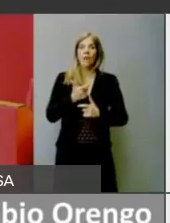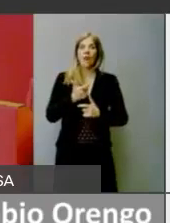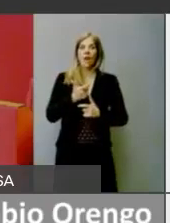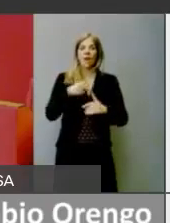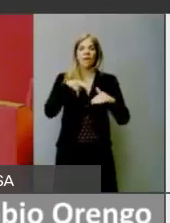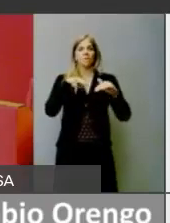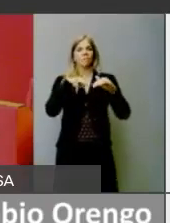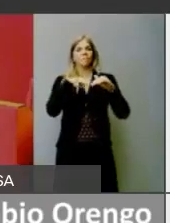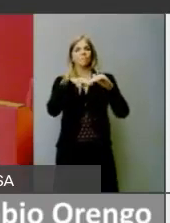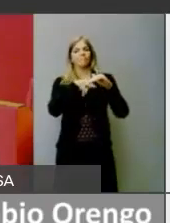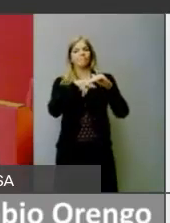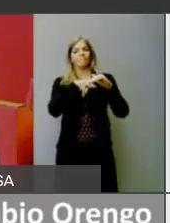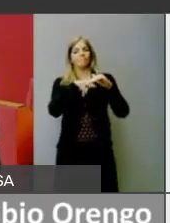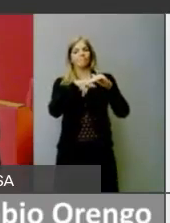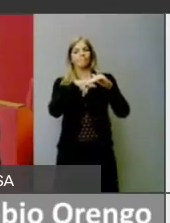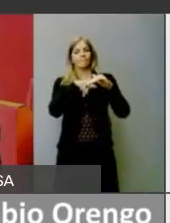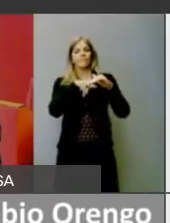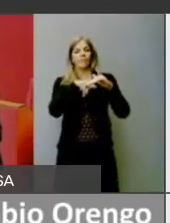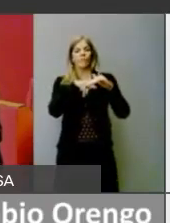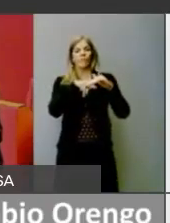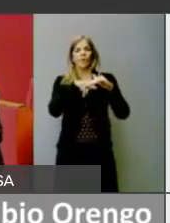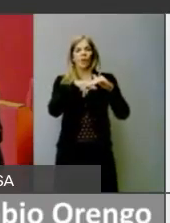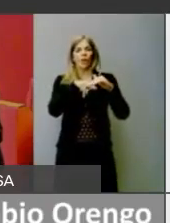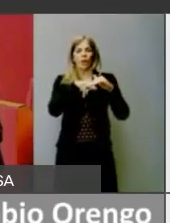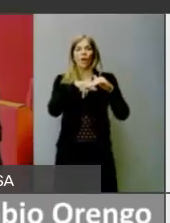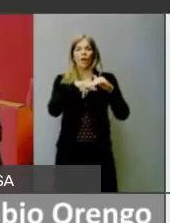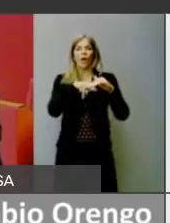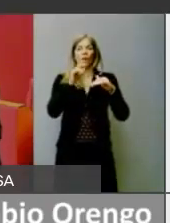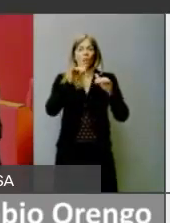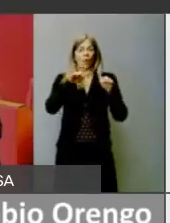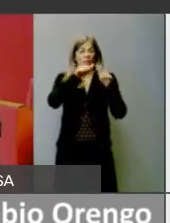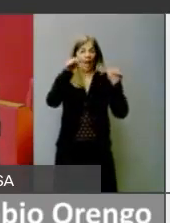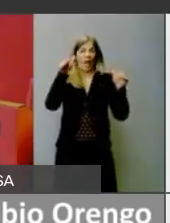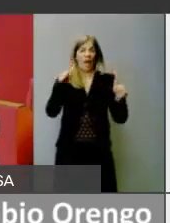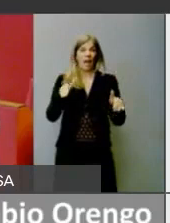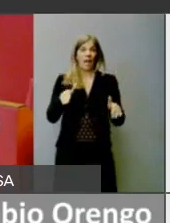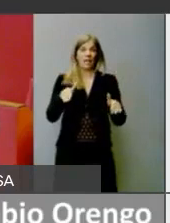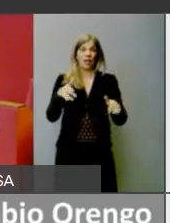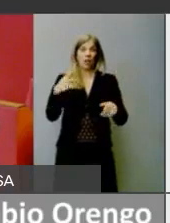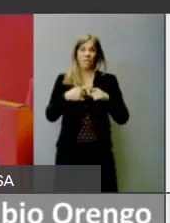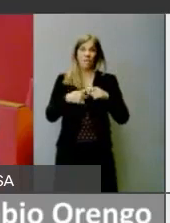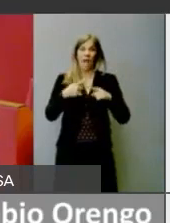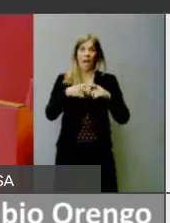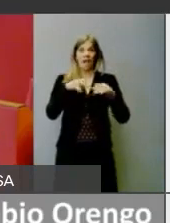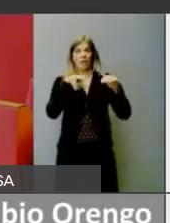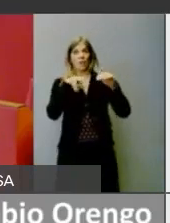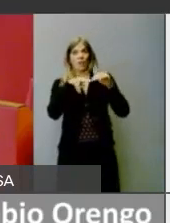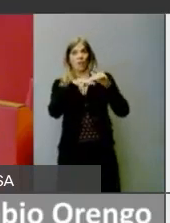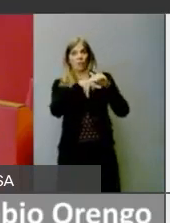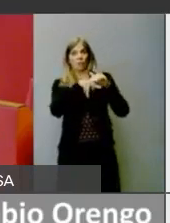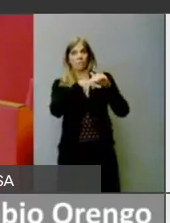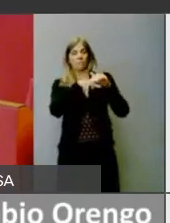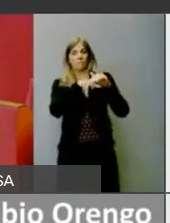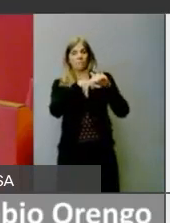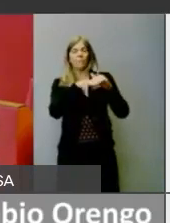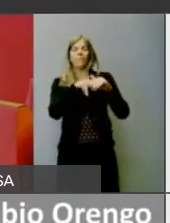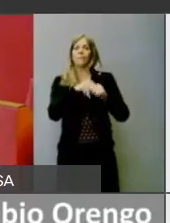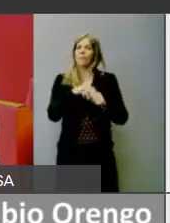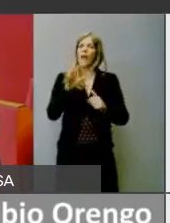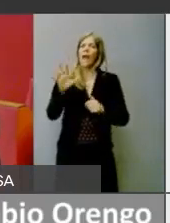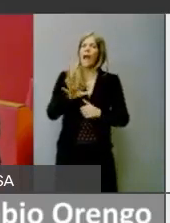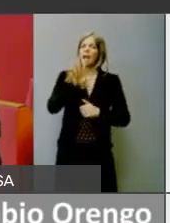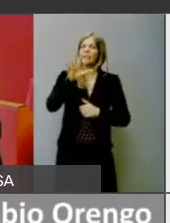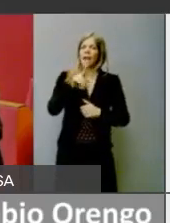è ricoverata all'interno di un polmone di acciaio. L'esempio di Rossana Bensi è stato